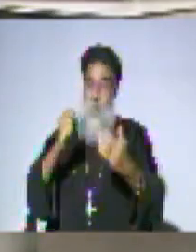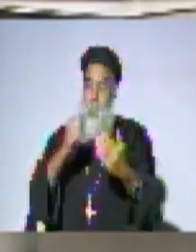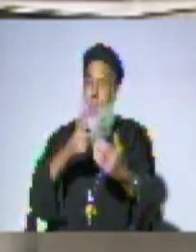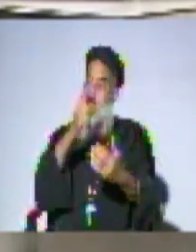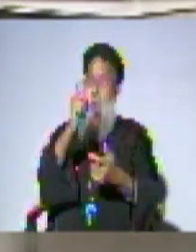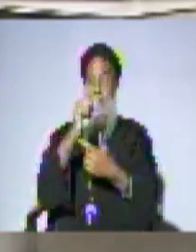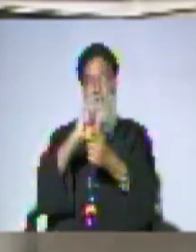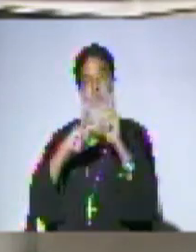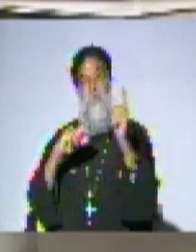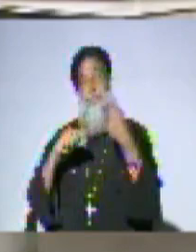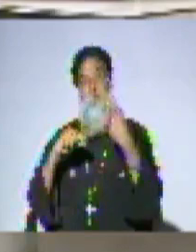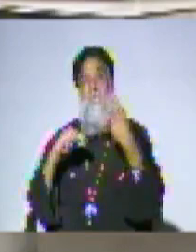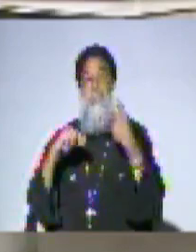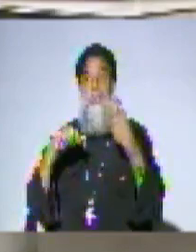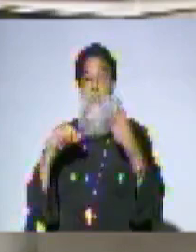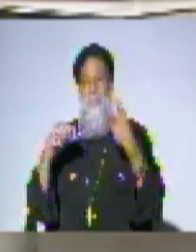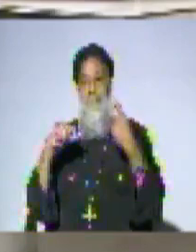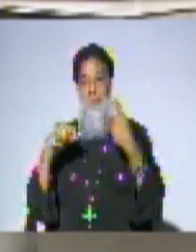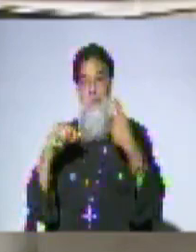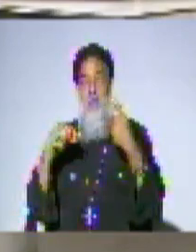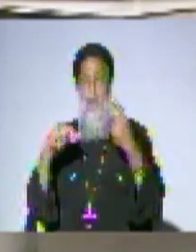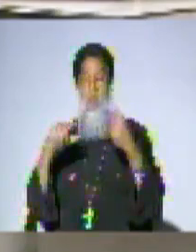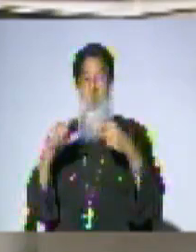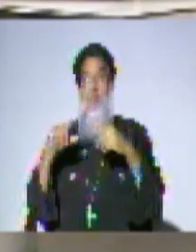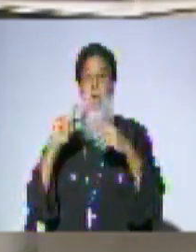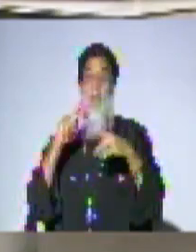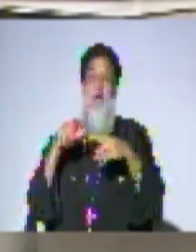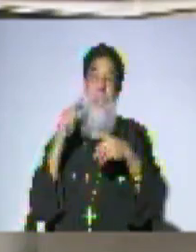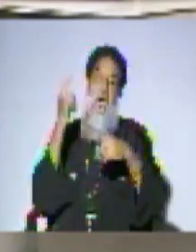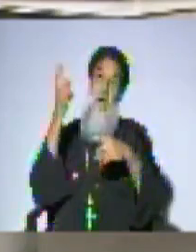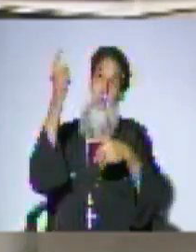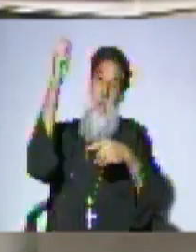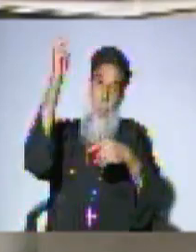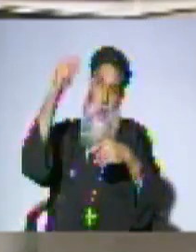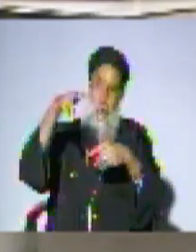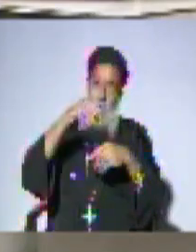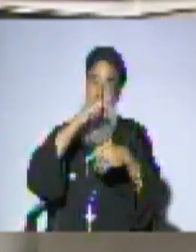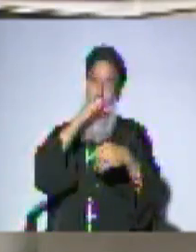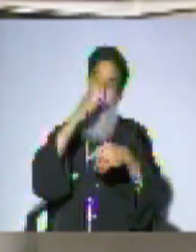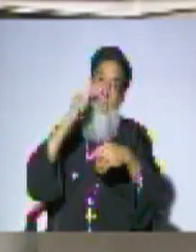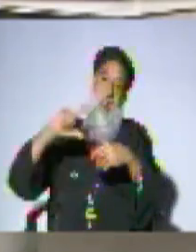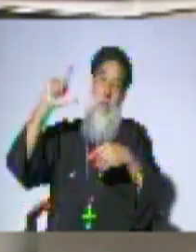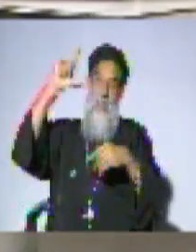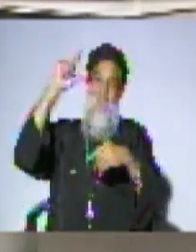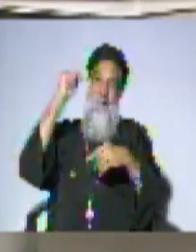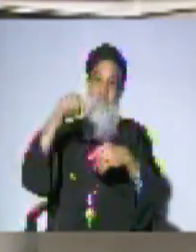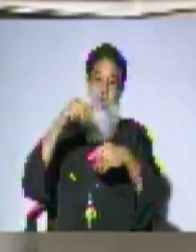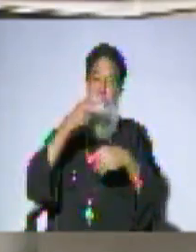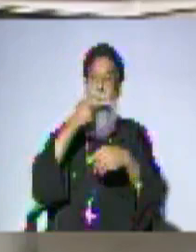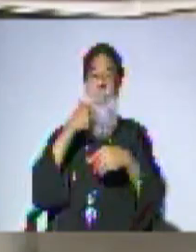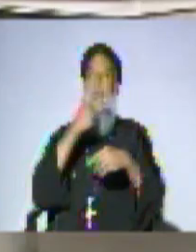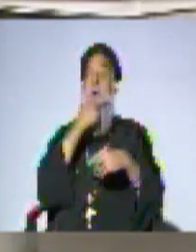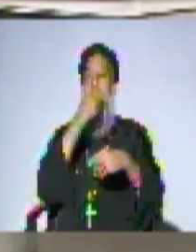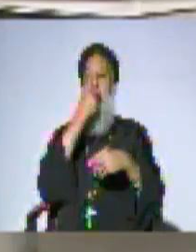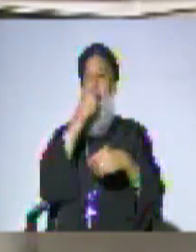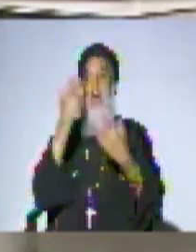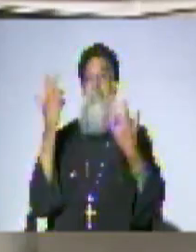لنا، احنا بنقولها في أول التقديس، ووضع لنا هذا السر العظيم